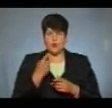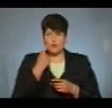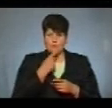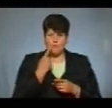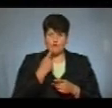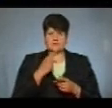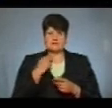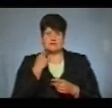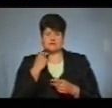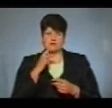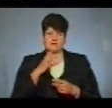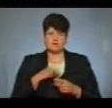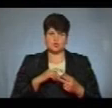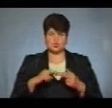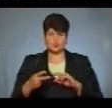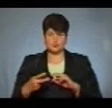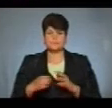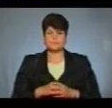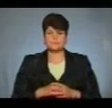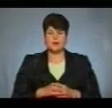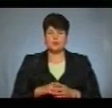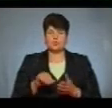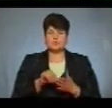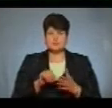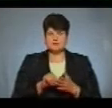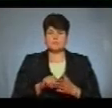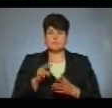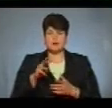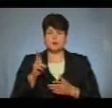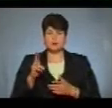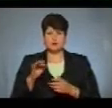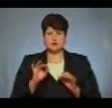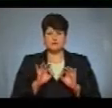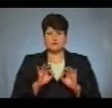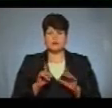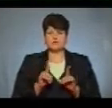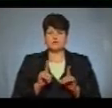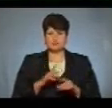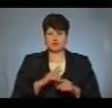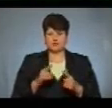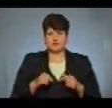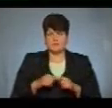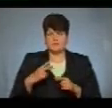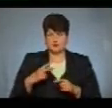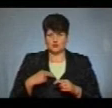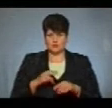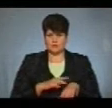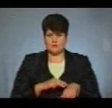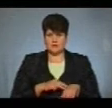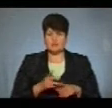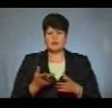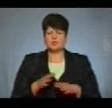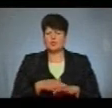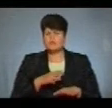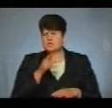англійською на французьку. Учасниця колективу «Селебриті» Мар'яна Кулик розповіла, що відбувалось у відділку французької поліції. Деякий час